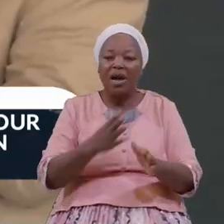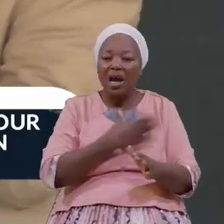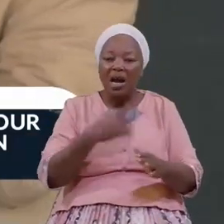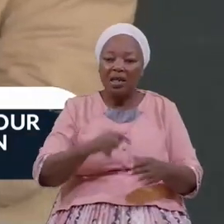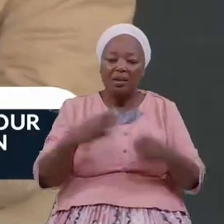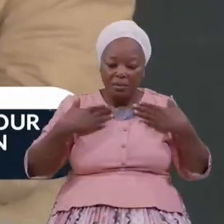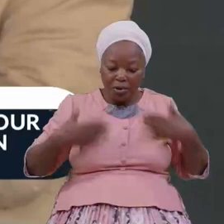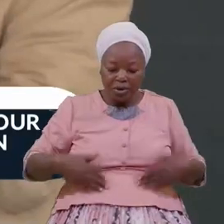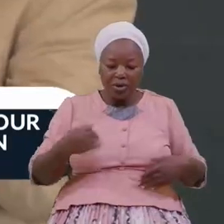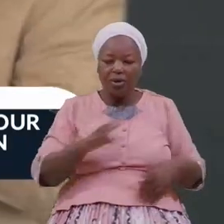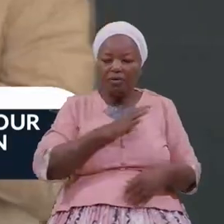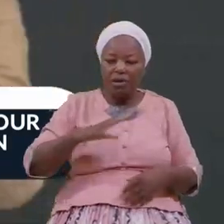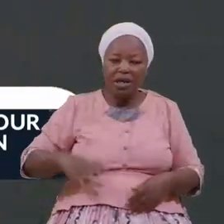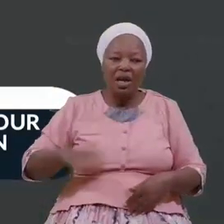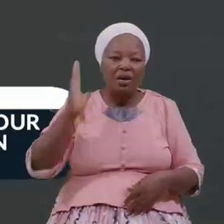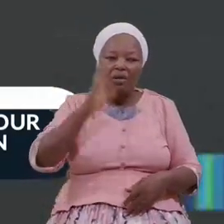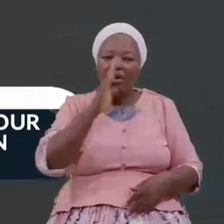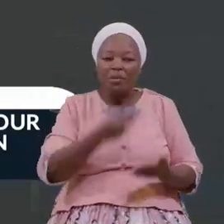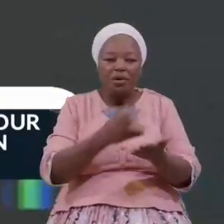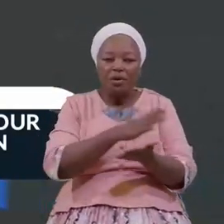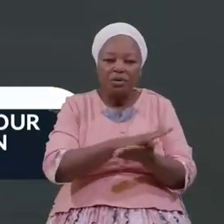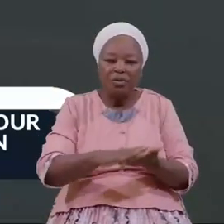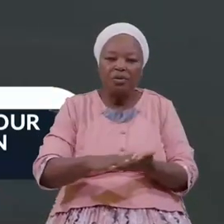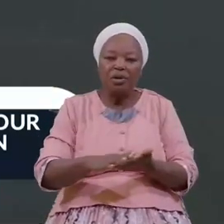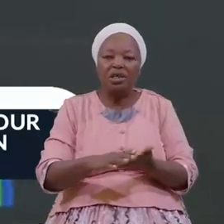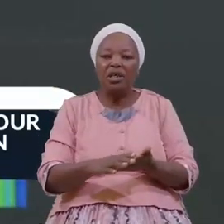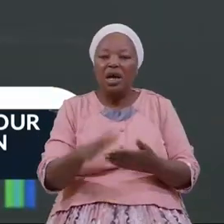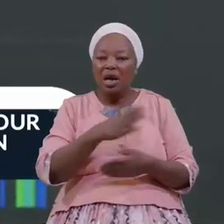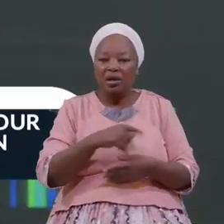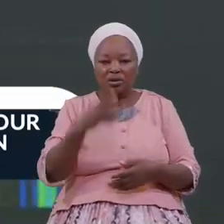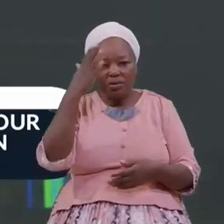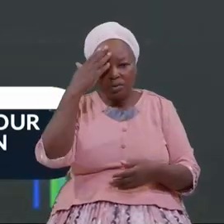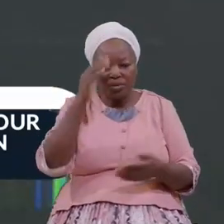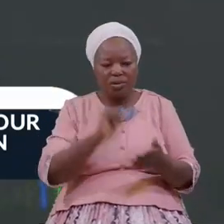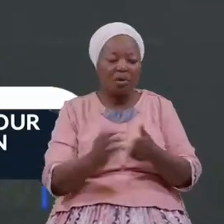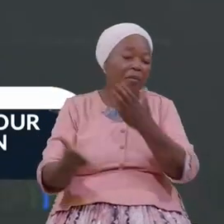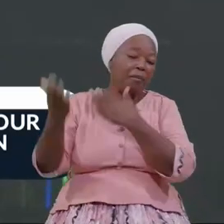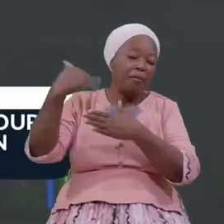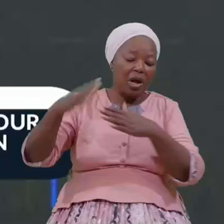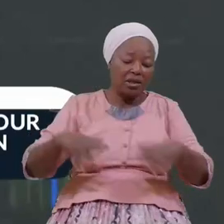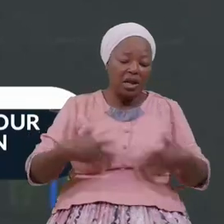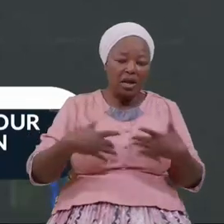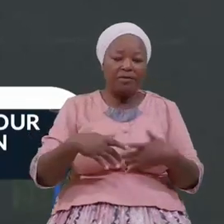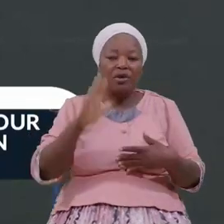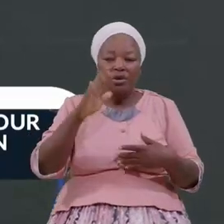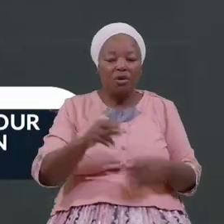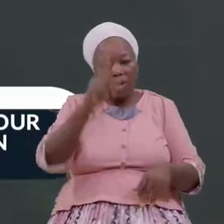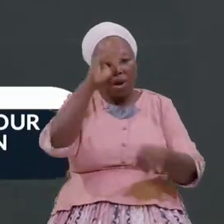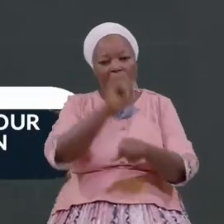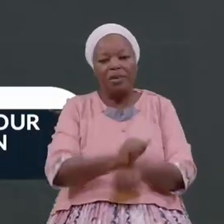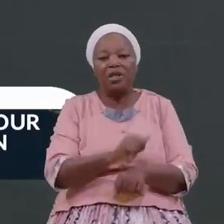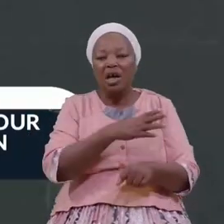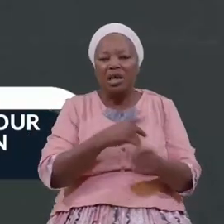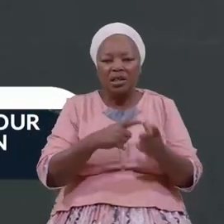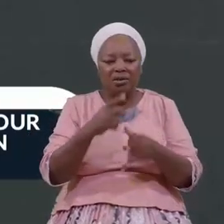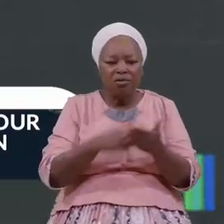mon disciple, le corps de Christ sera saint. Et votre vie passée,